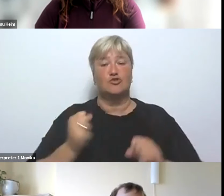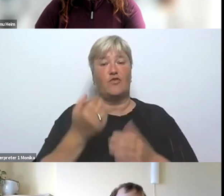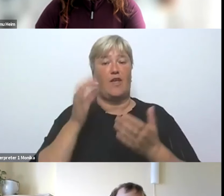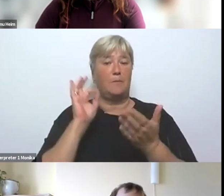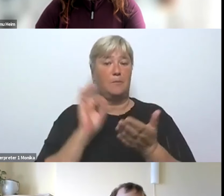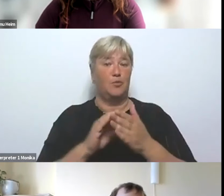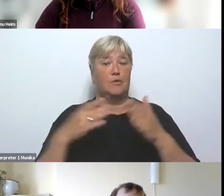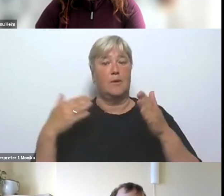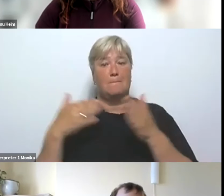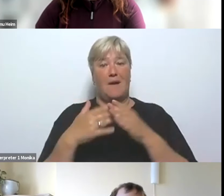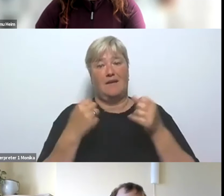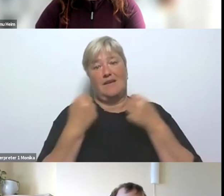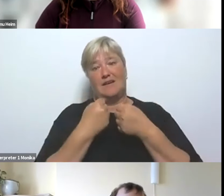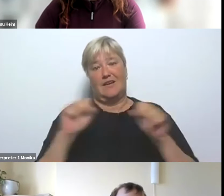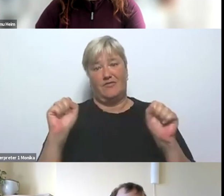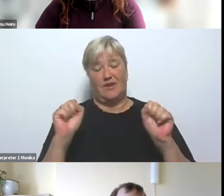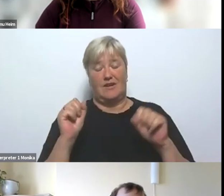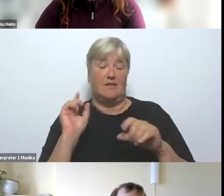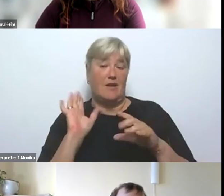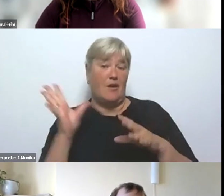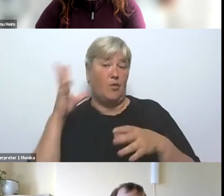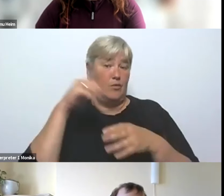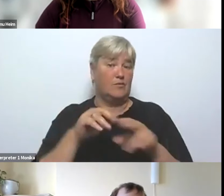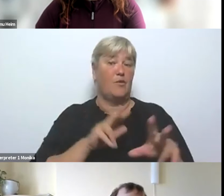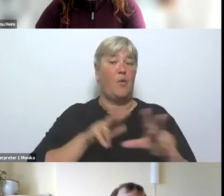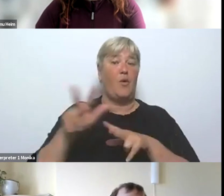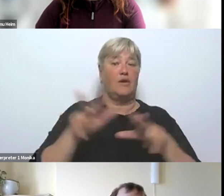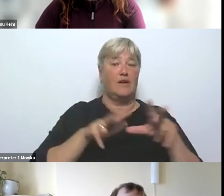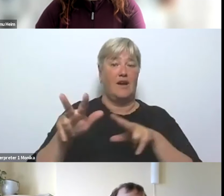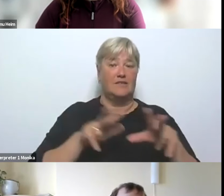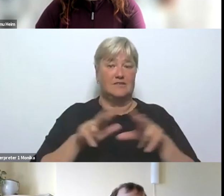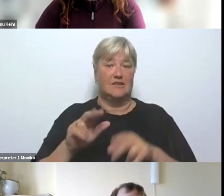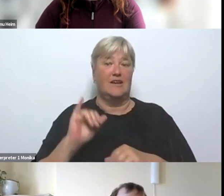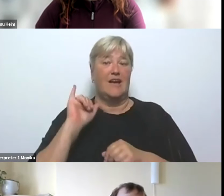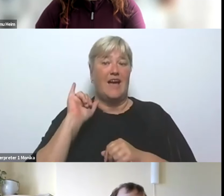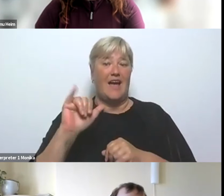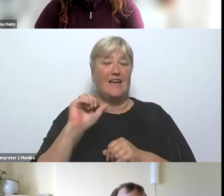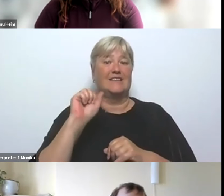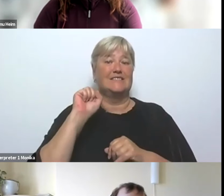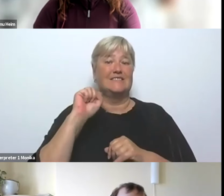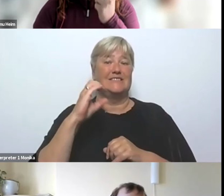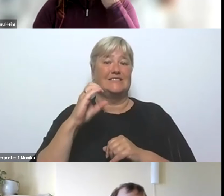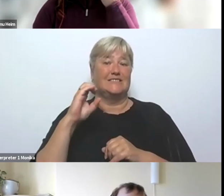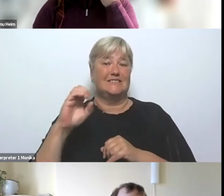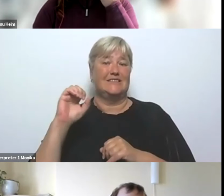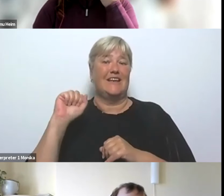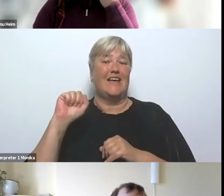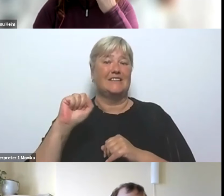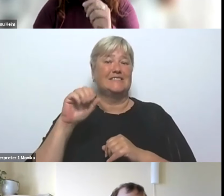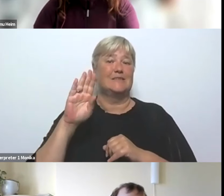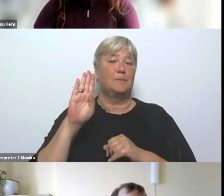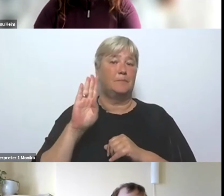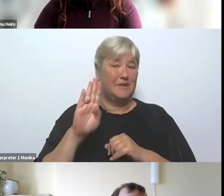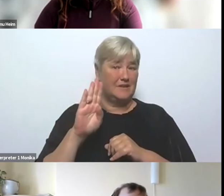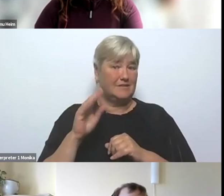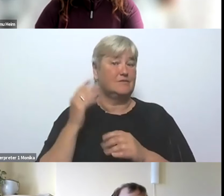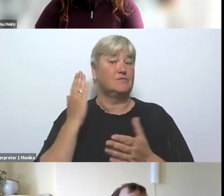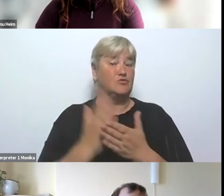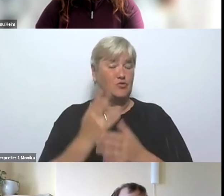im Moment auch wieder sehr involviert in der Organisation von ICCHB, einer ganz tollen Konferenz, die jetzt schon